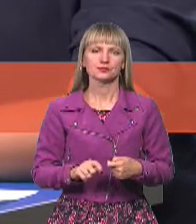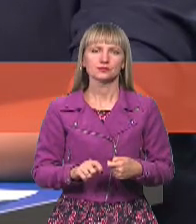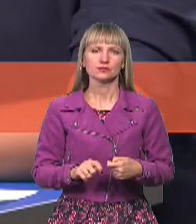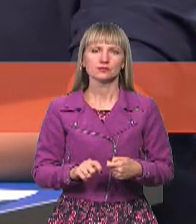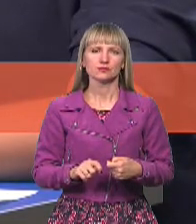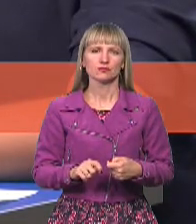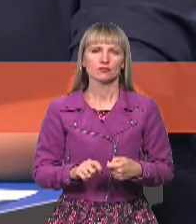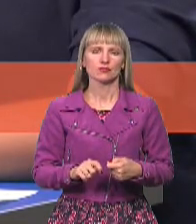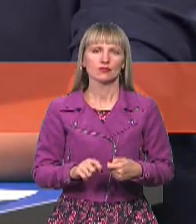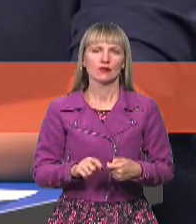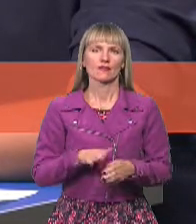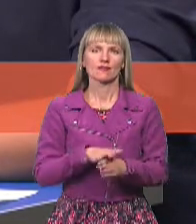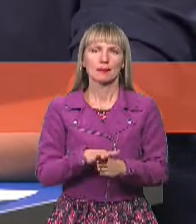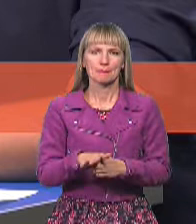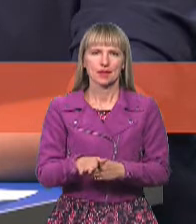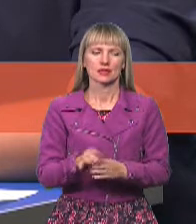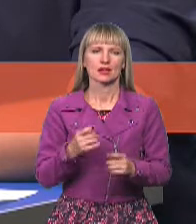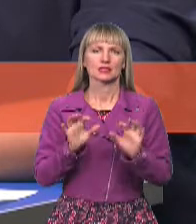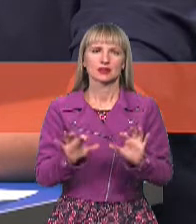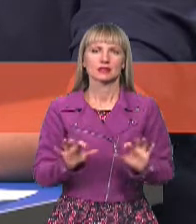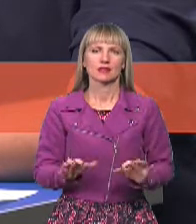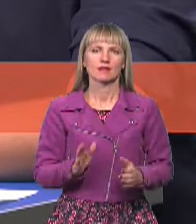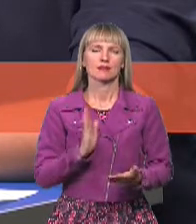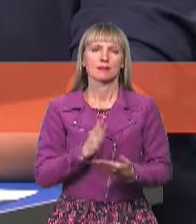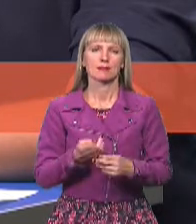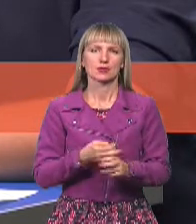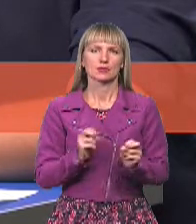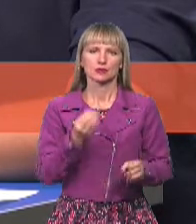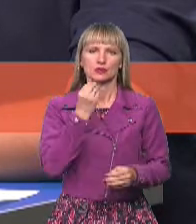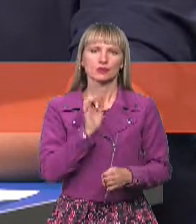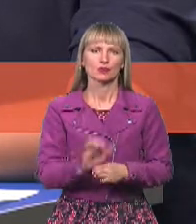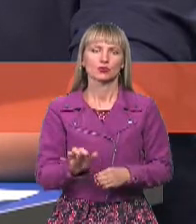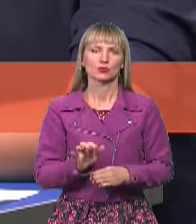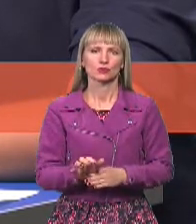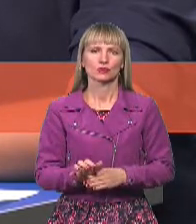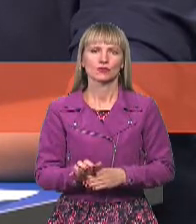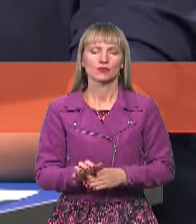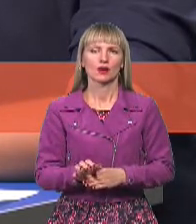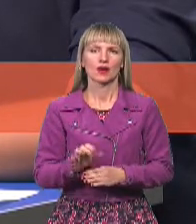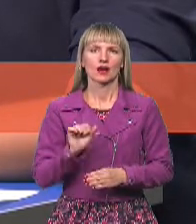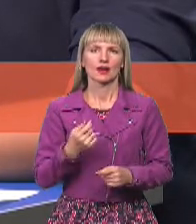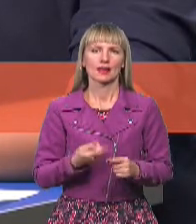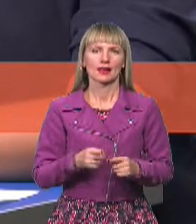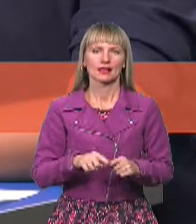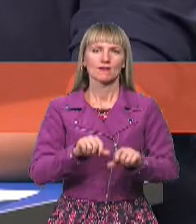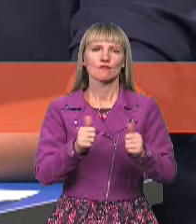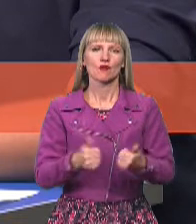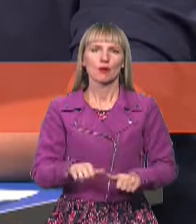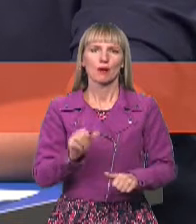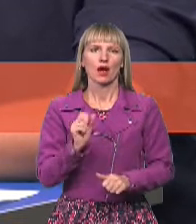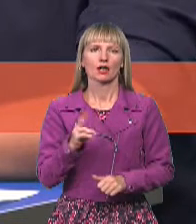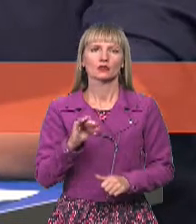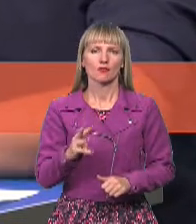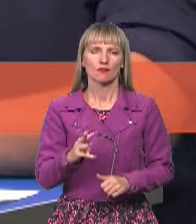проверяет соблюдение операторов рынка законодательства именно в сфере безопасности пищевых продуктов. Эти формы актов,